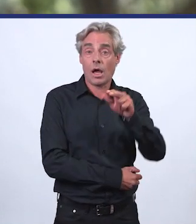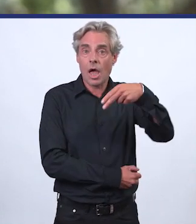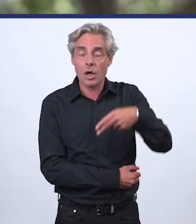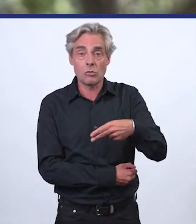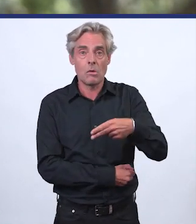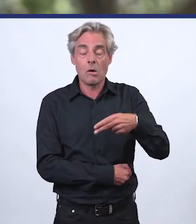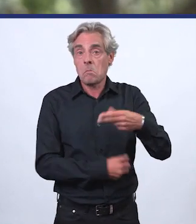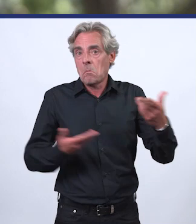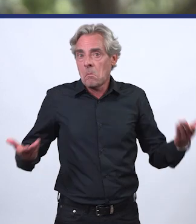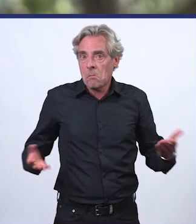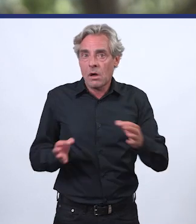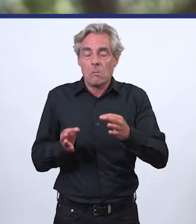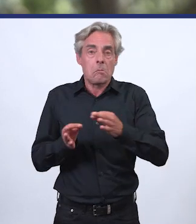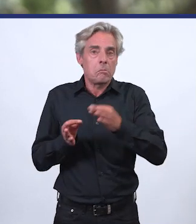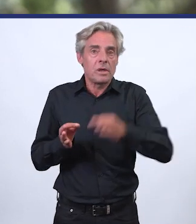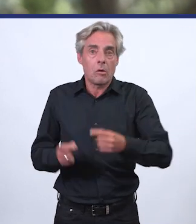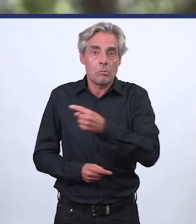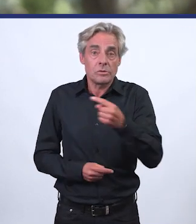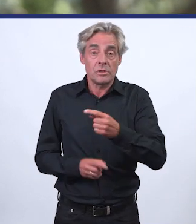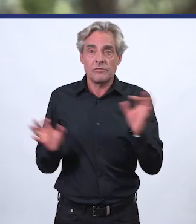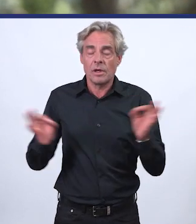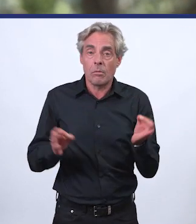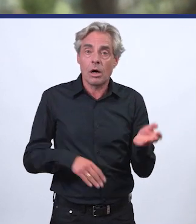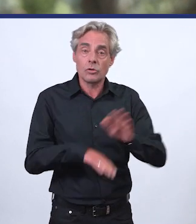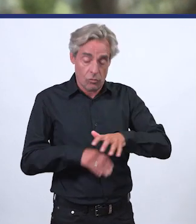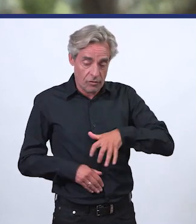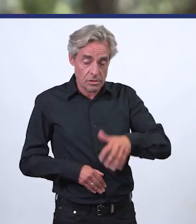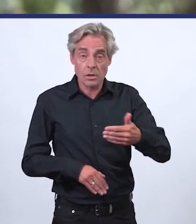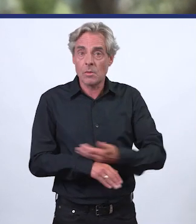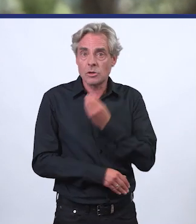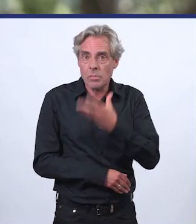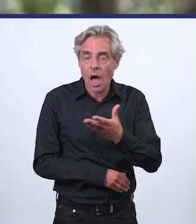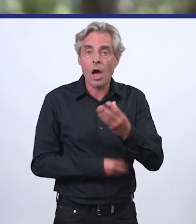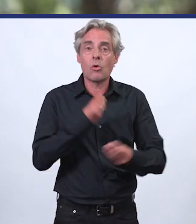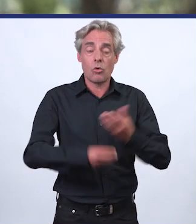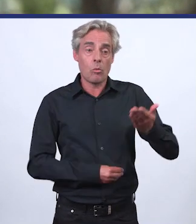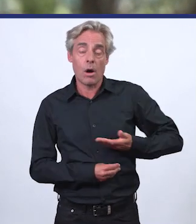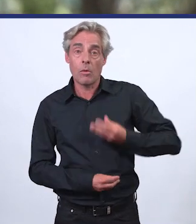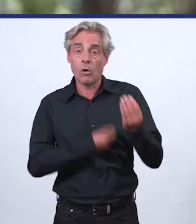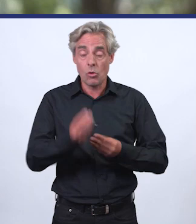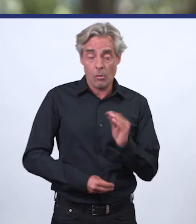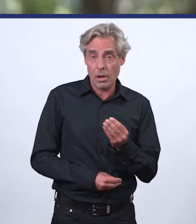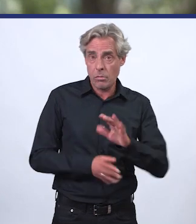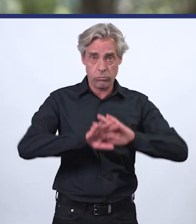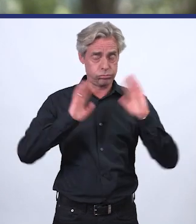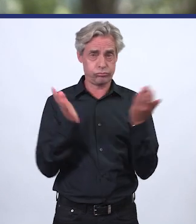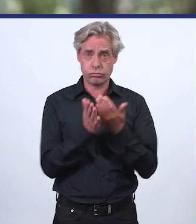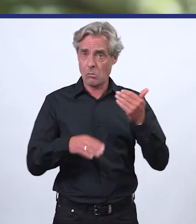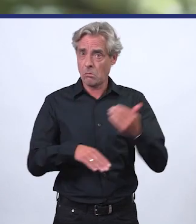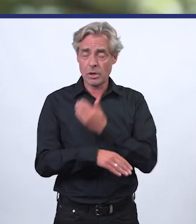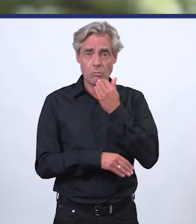sont utilisés, n'ont pas de conséquences ni sur la grossesse, ni sur la maman, ni sur le futur